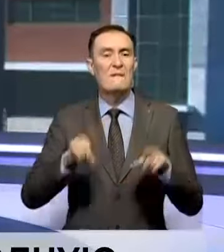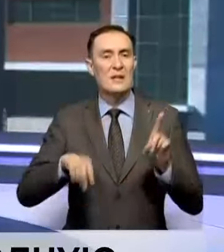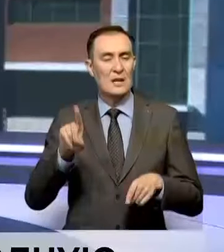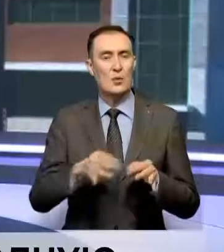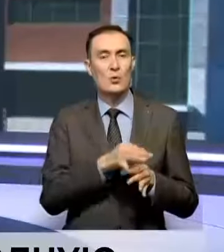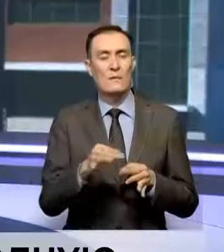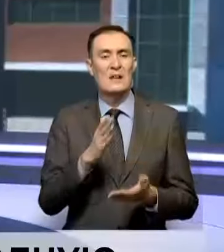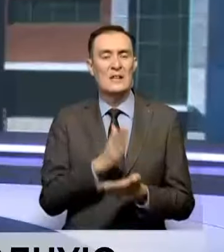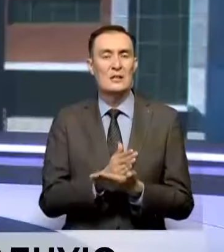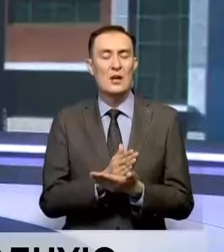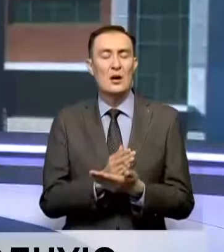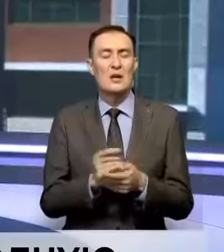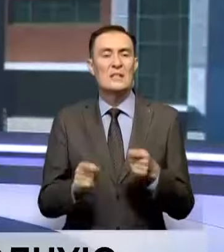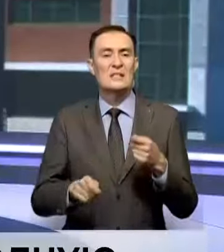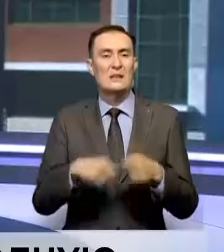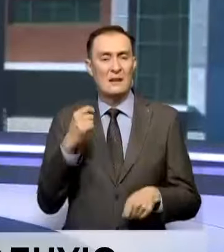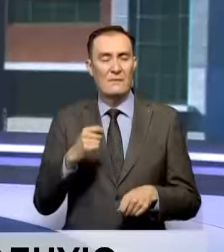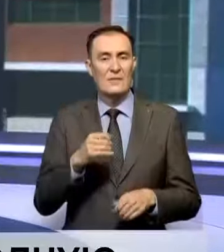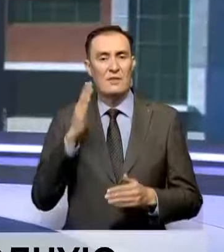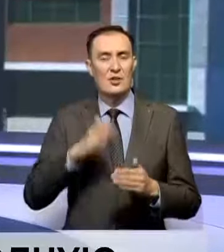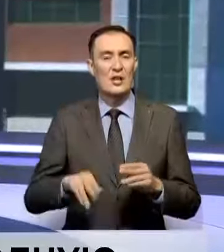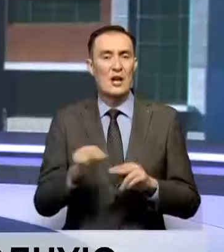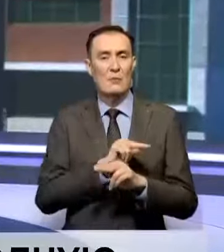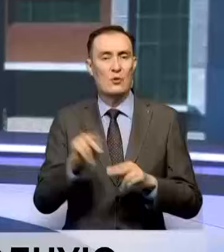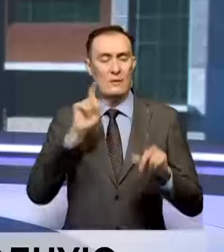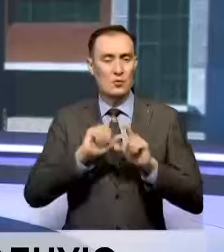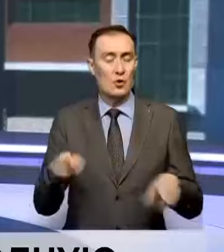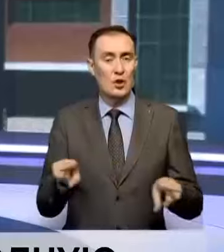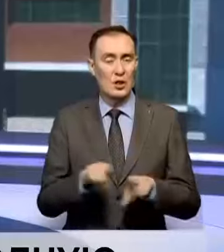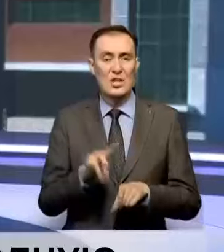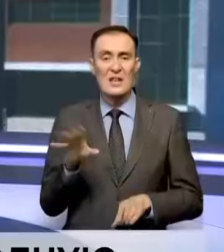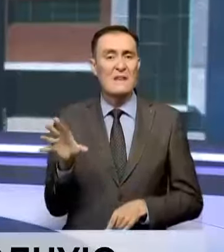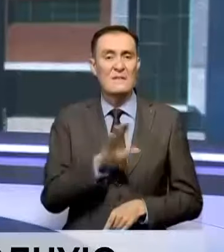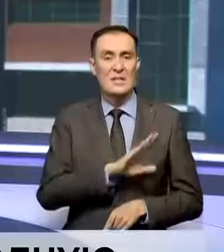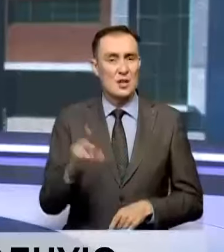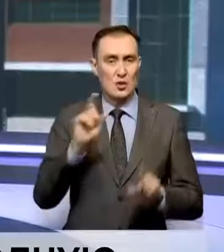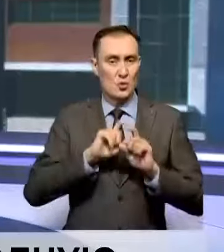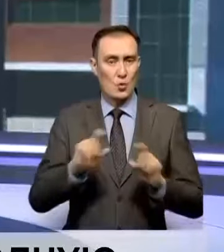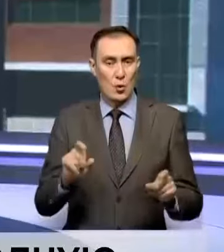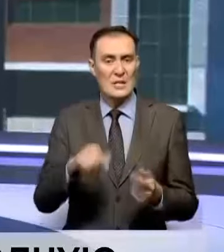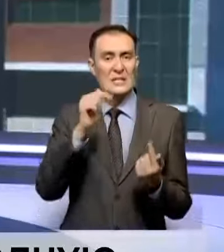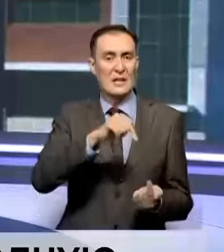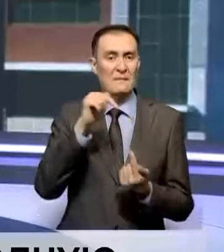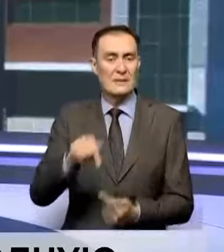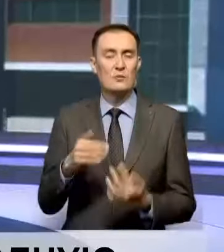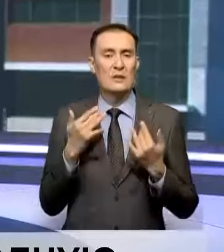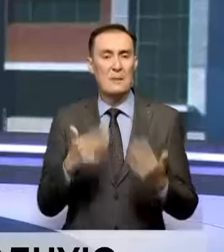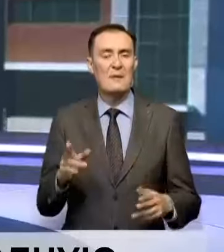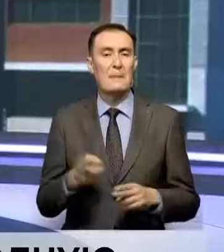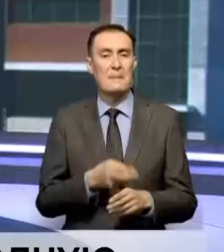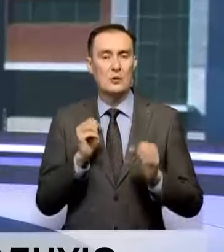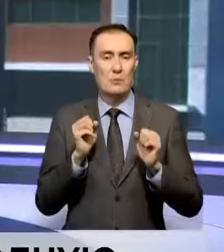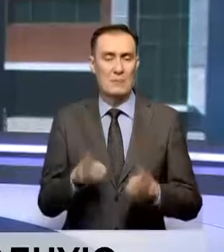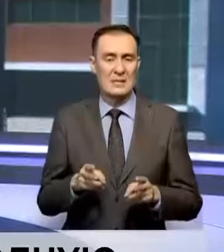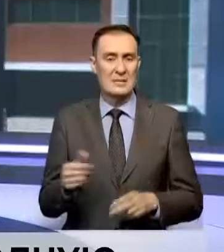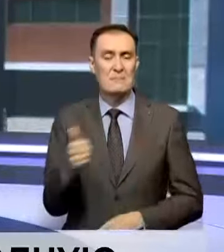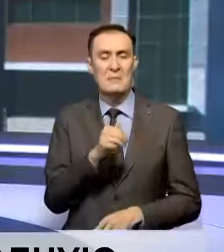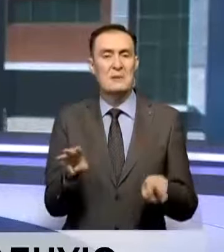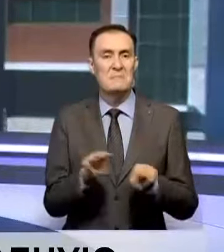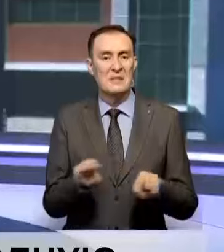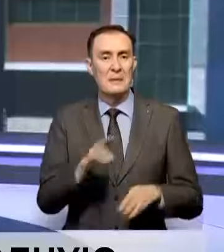есть угроза срыва сроков завершения ремонта в школах. Кроме того, не все объекты образования соответствуют требованиям безопасности.